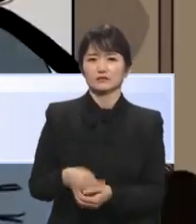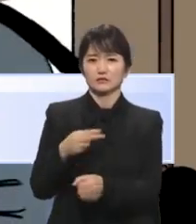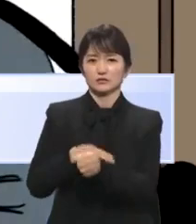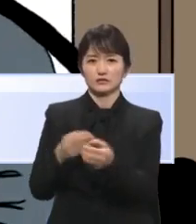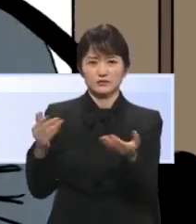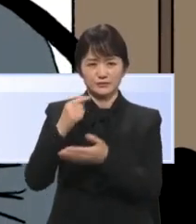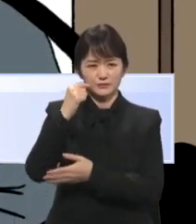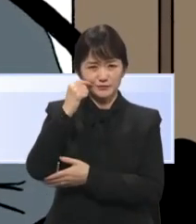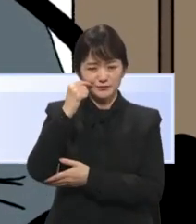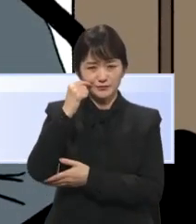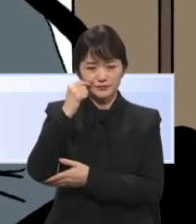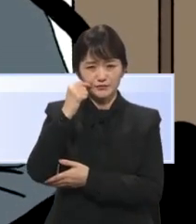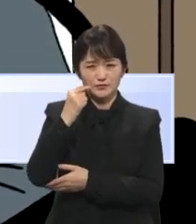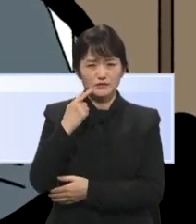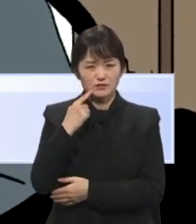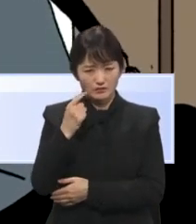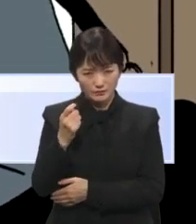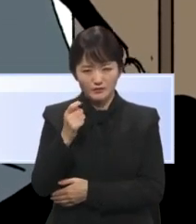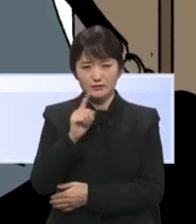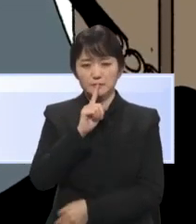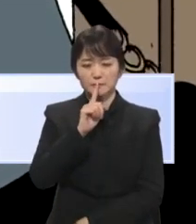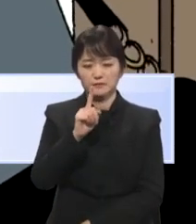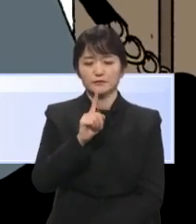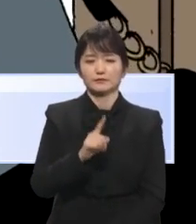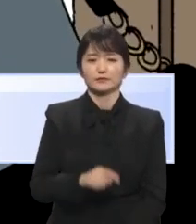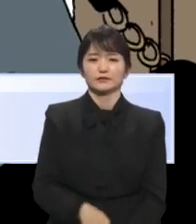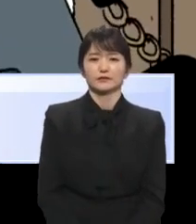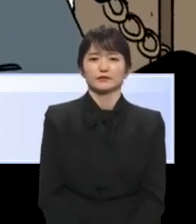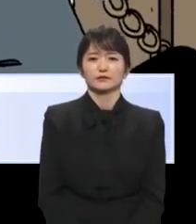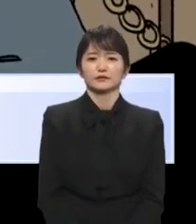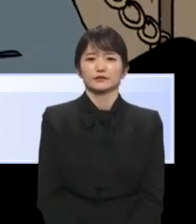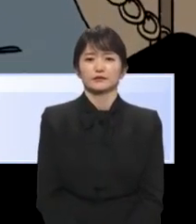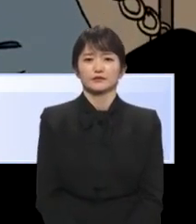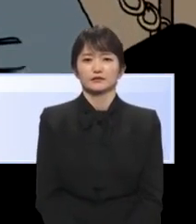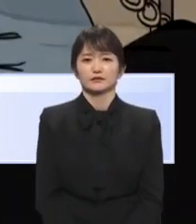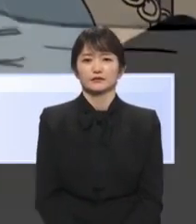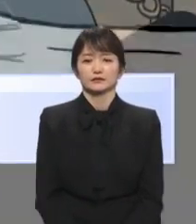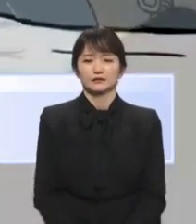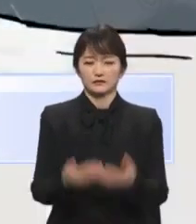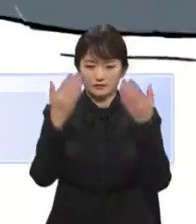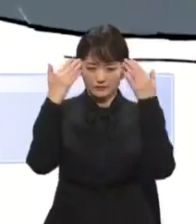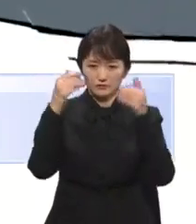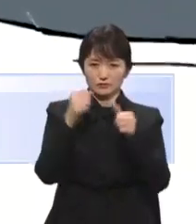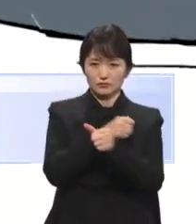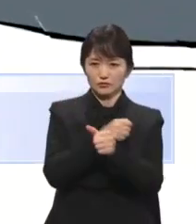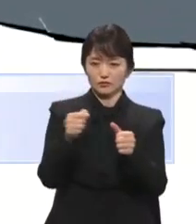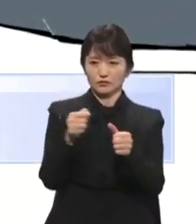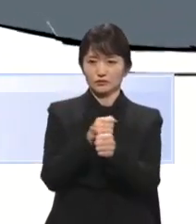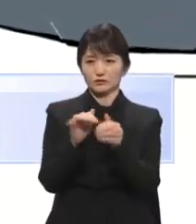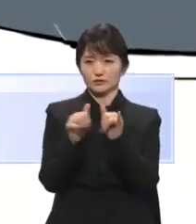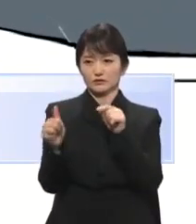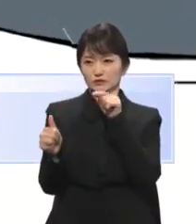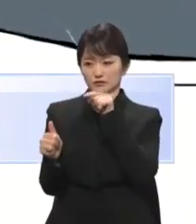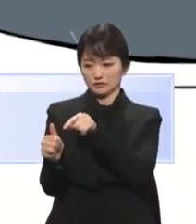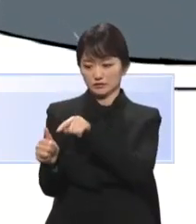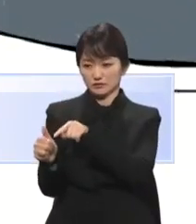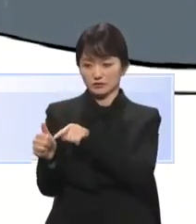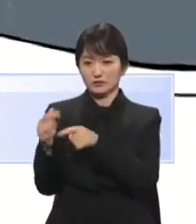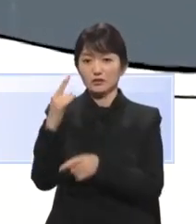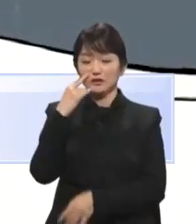하겠다라고 저 이야기 협박성 발언까지 이제 했던 사안입니다 그러니까 학교 폭력 가해자로 지목된 학생의